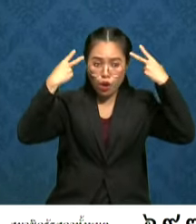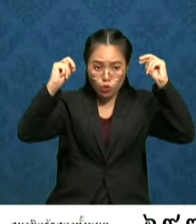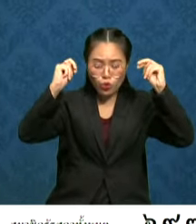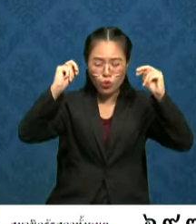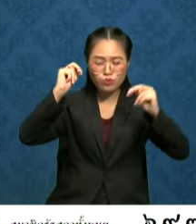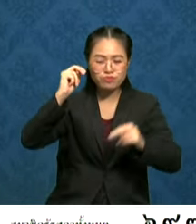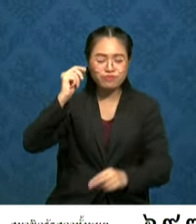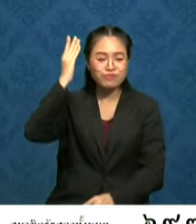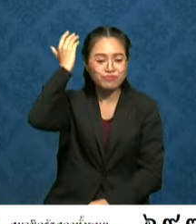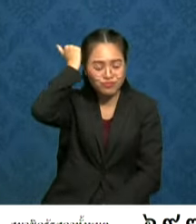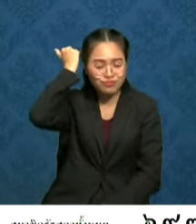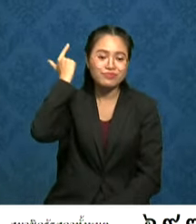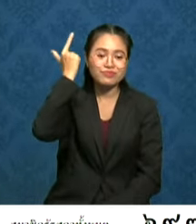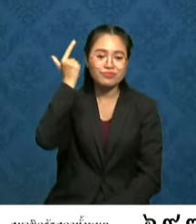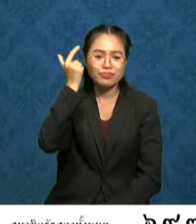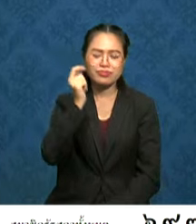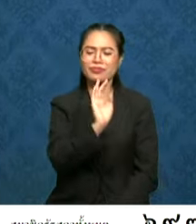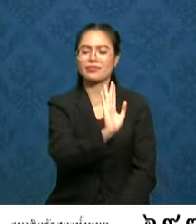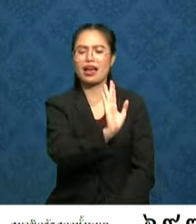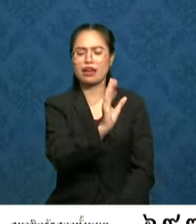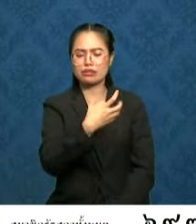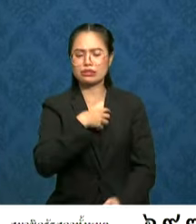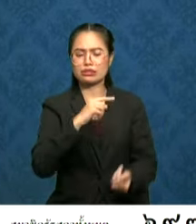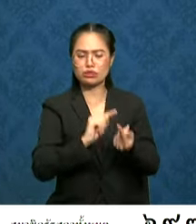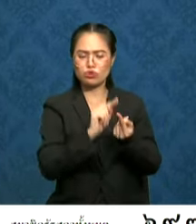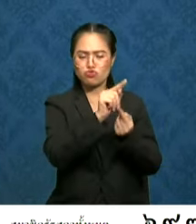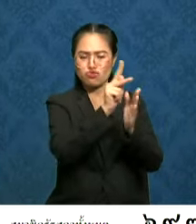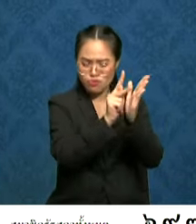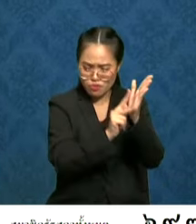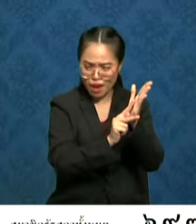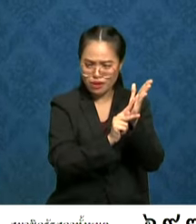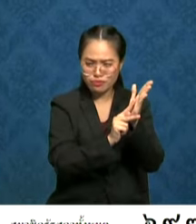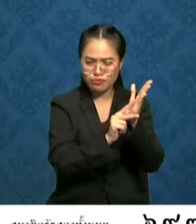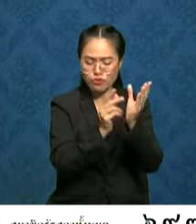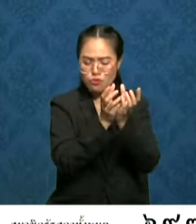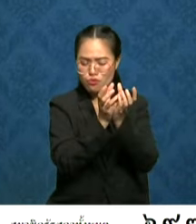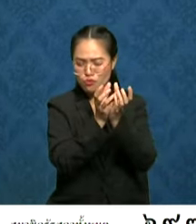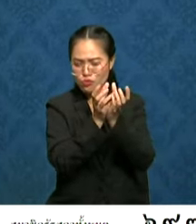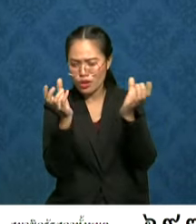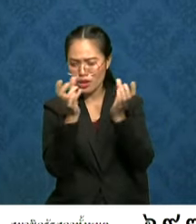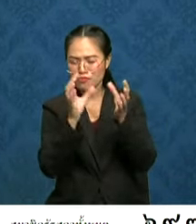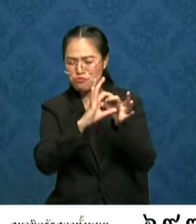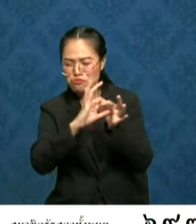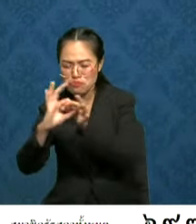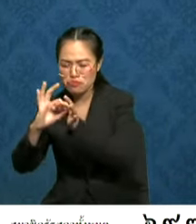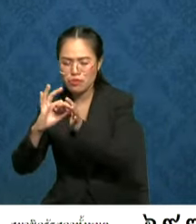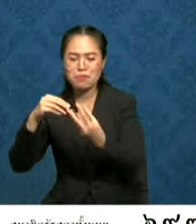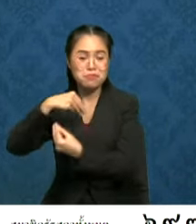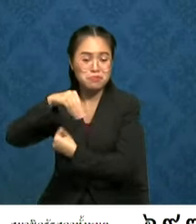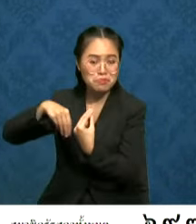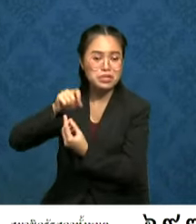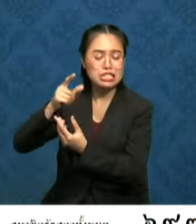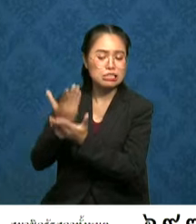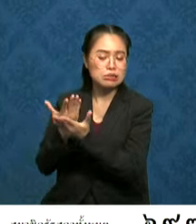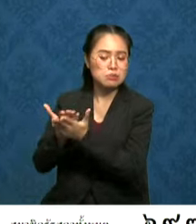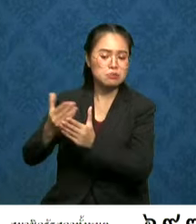ได้โปรดอย่าเอาเรื่องหลักนิติธรรมและความยุติธรรมไปผูกติดไว้กับเรื่องเศรษฐกิจเรื่องการหาราย